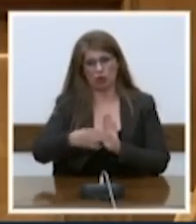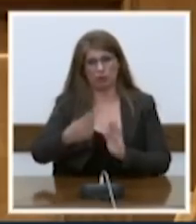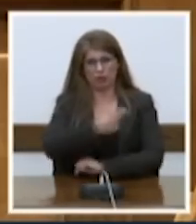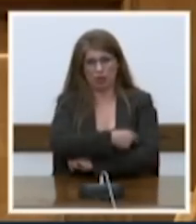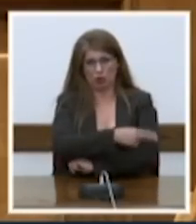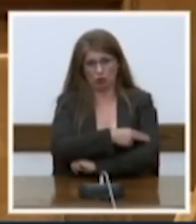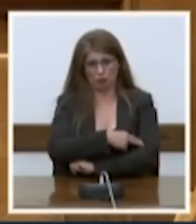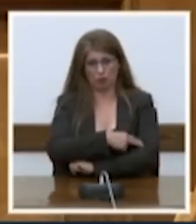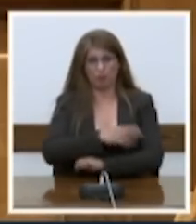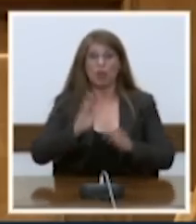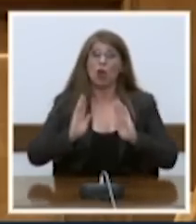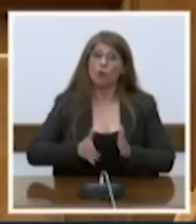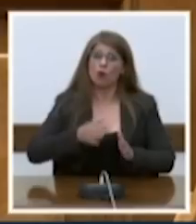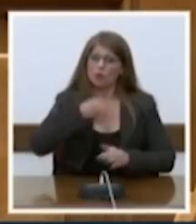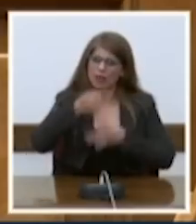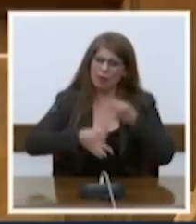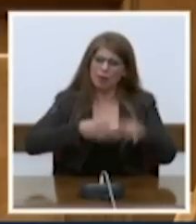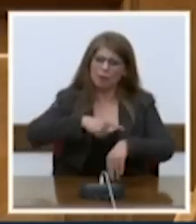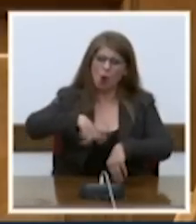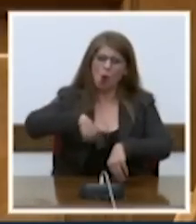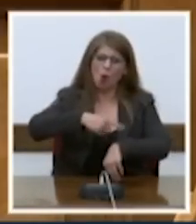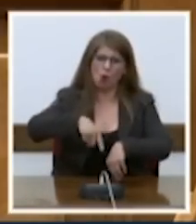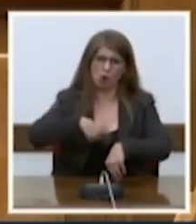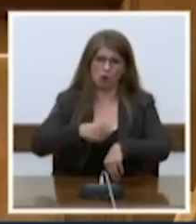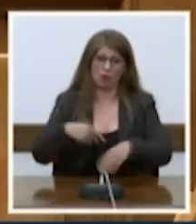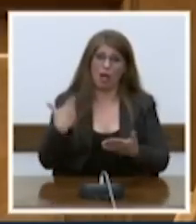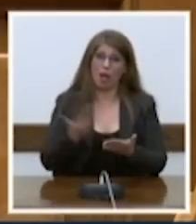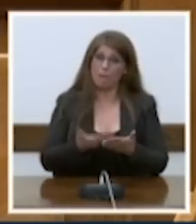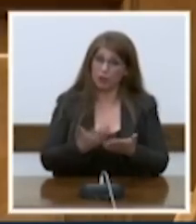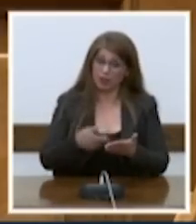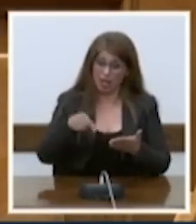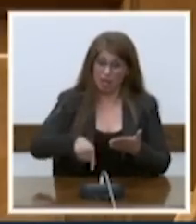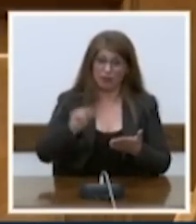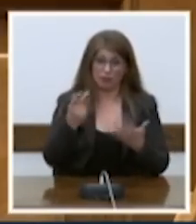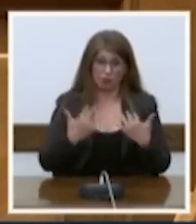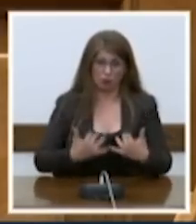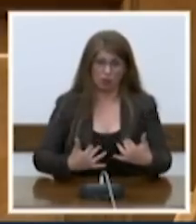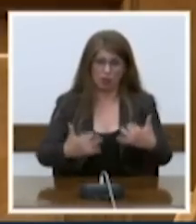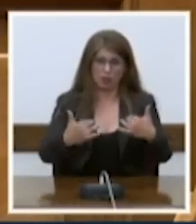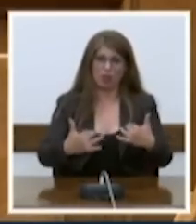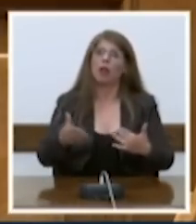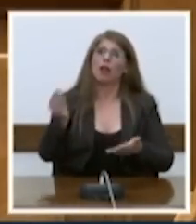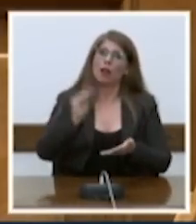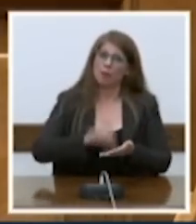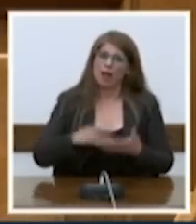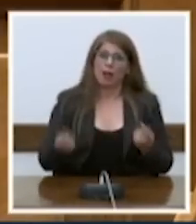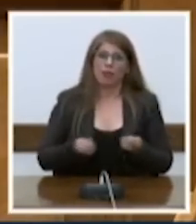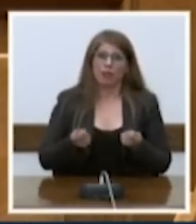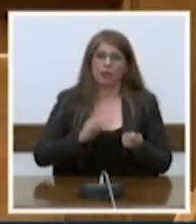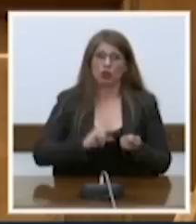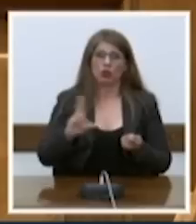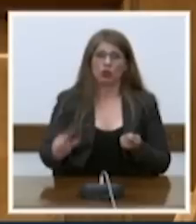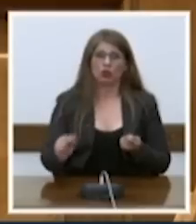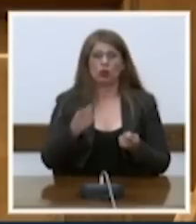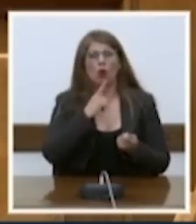Θα μπορούσαμε να μιλάμε ώρες, αποδεικνύοντας πως αυτή τη Βουλή θα επαναληφθεί το ίδιο σκηνικό